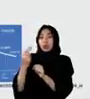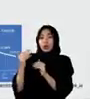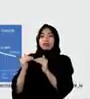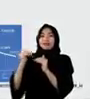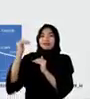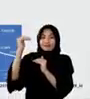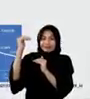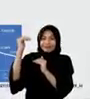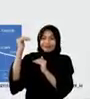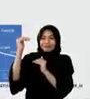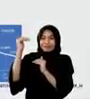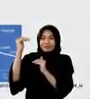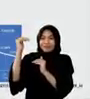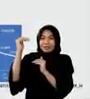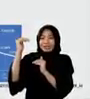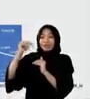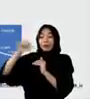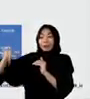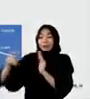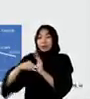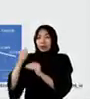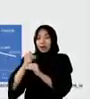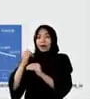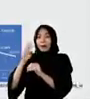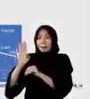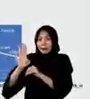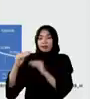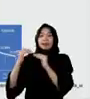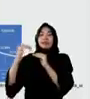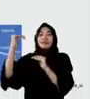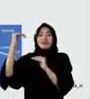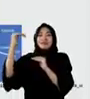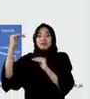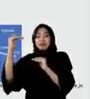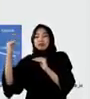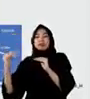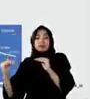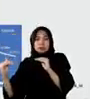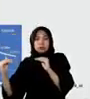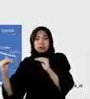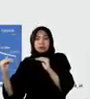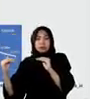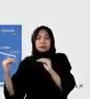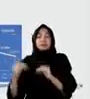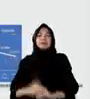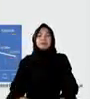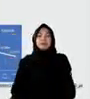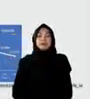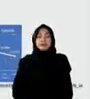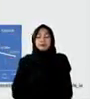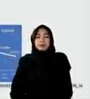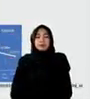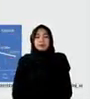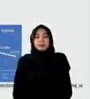tapi kemudian menurun hingga minggu keempat pengamatan atau minggu pertama bulan Maret 2021.